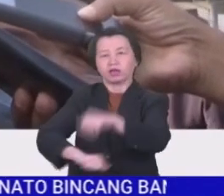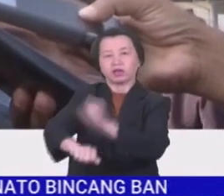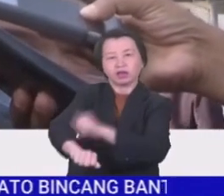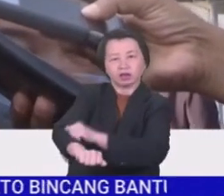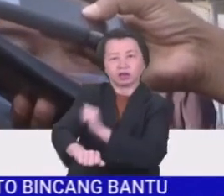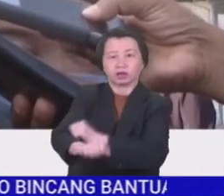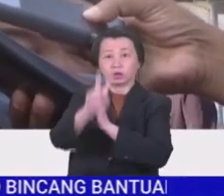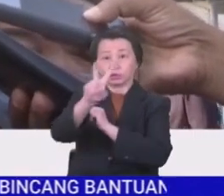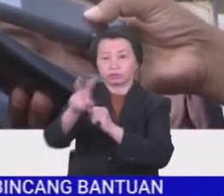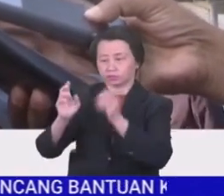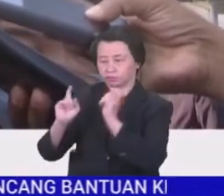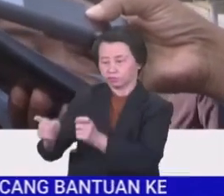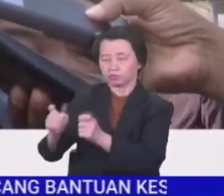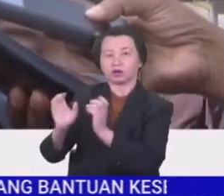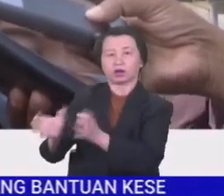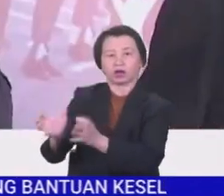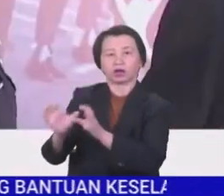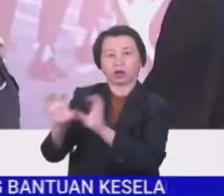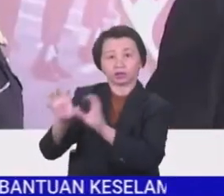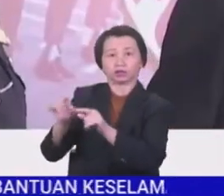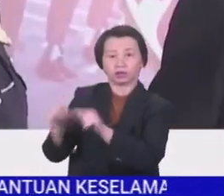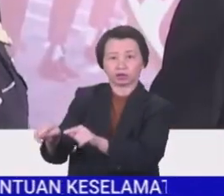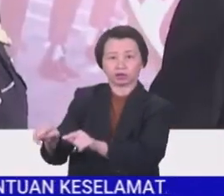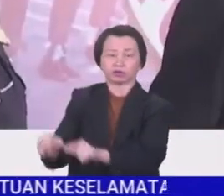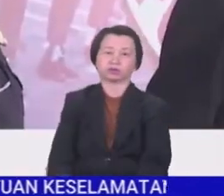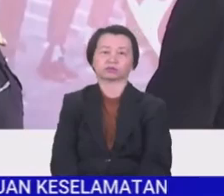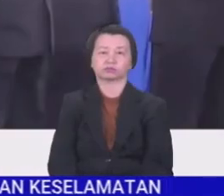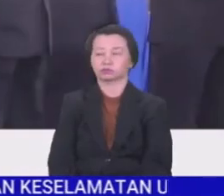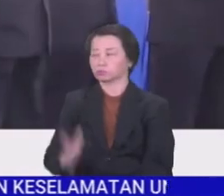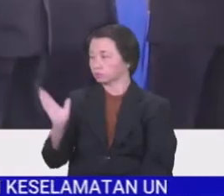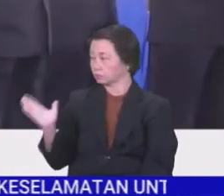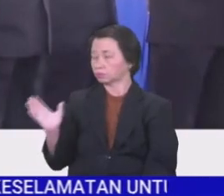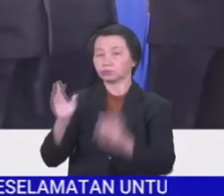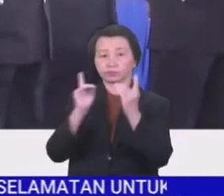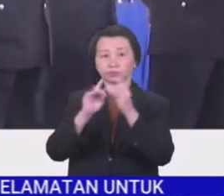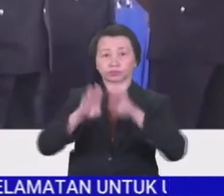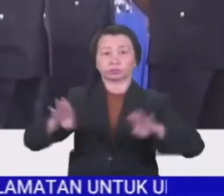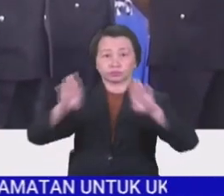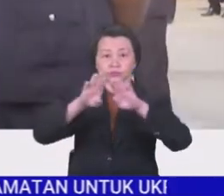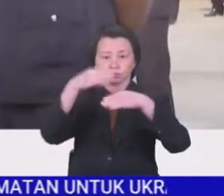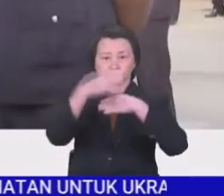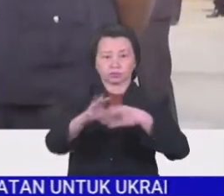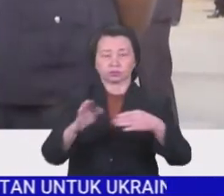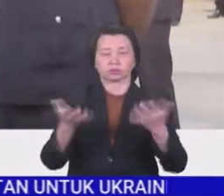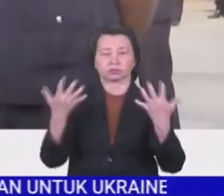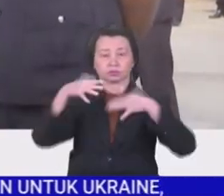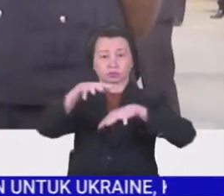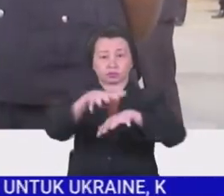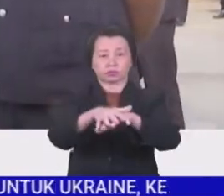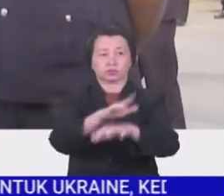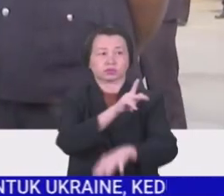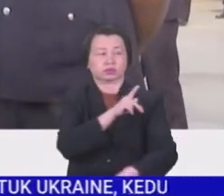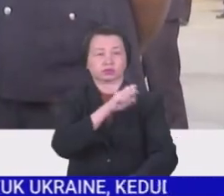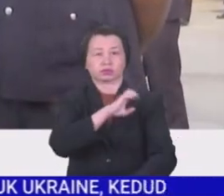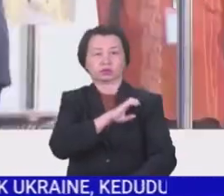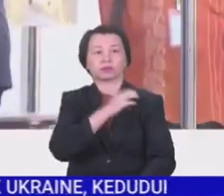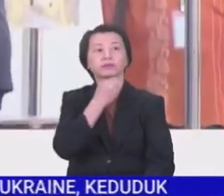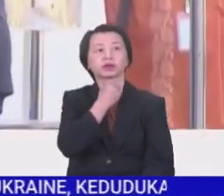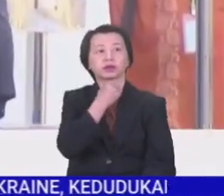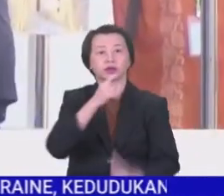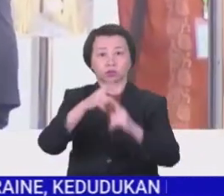oleh dog handler dan juga anjing-anjing inilah. Beliau ditemui pemberita selepas Perhimpunan Bulanan Ketua Polis Perak bulan